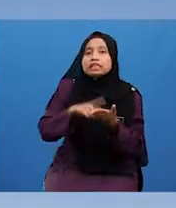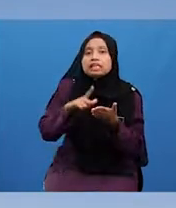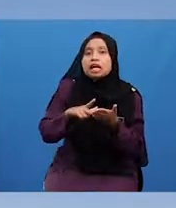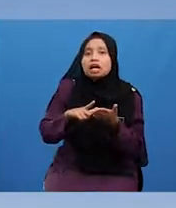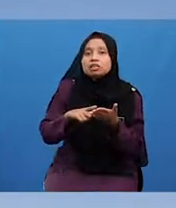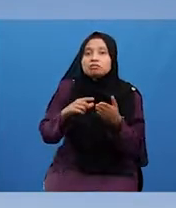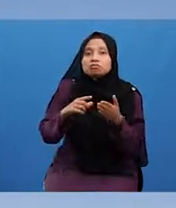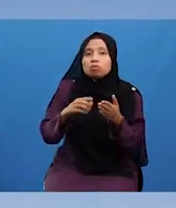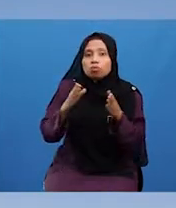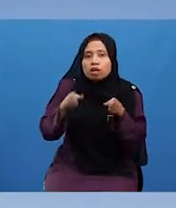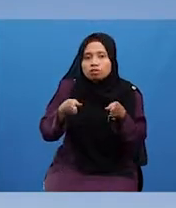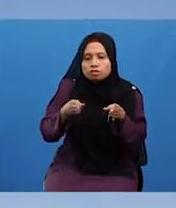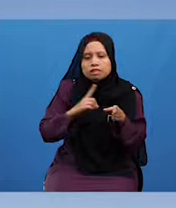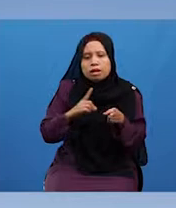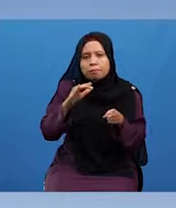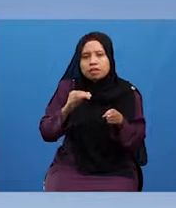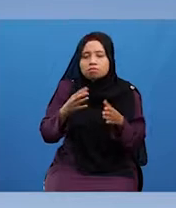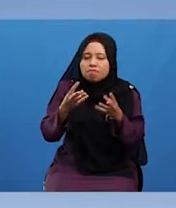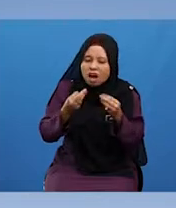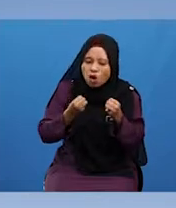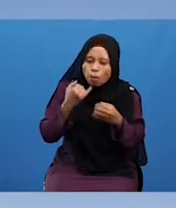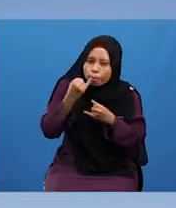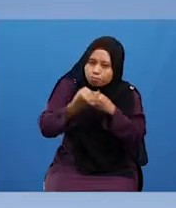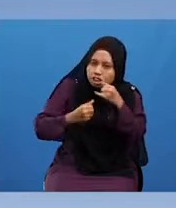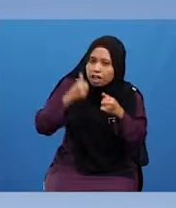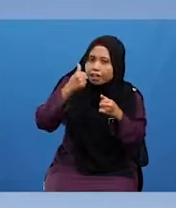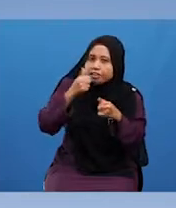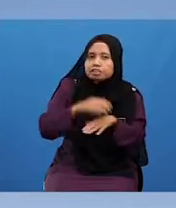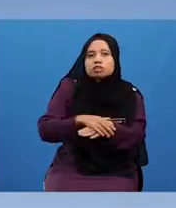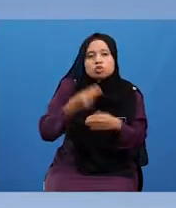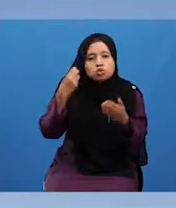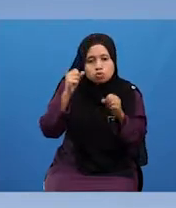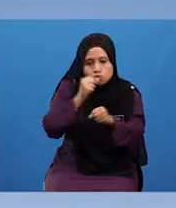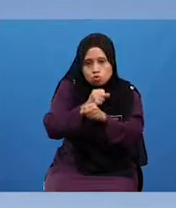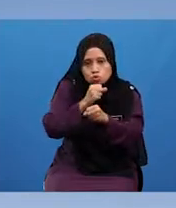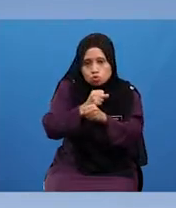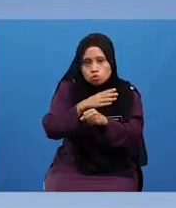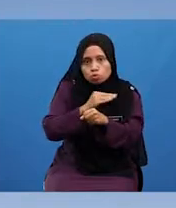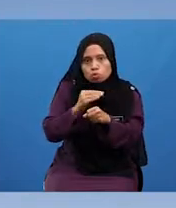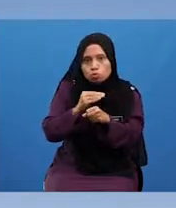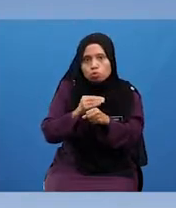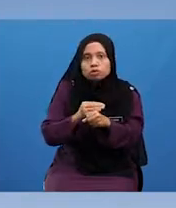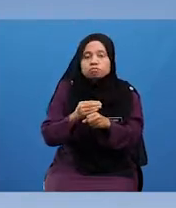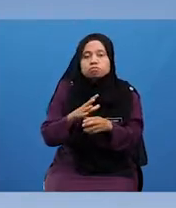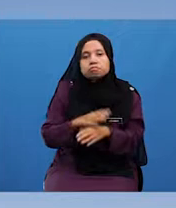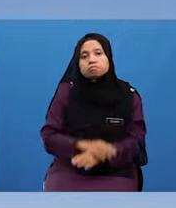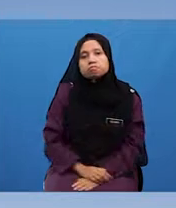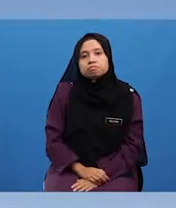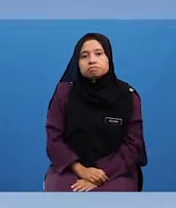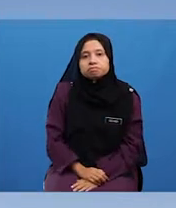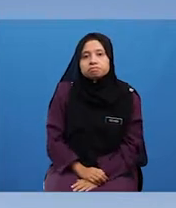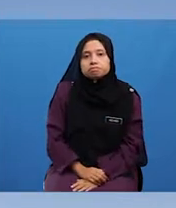Inilah ciri-ciri murid yang ingin berjaya. Bersungguh-sungguh. Mulakan dengan membaca surah yang telah